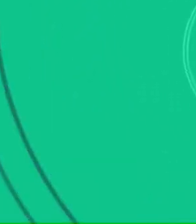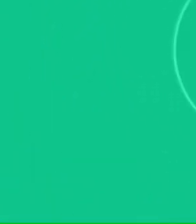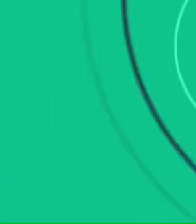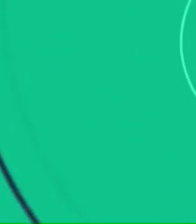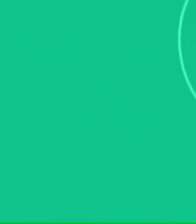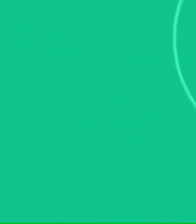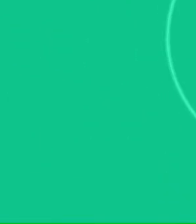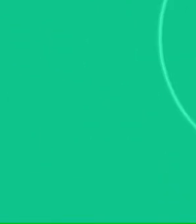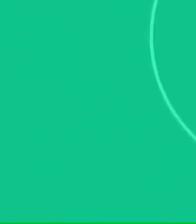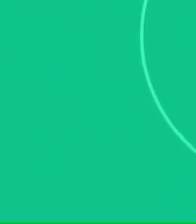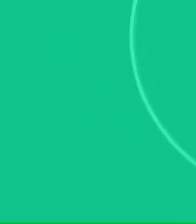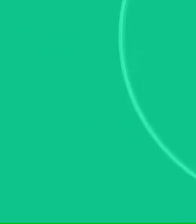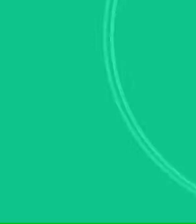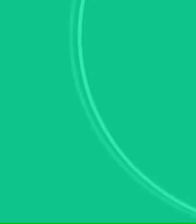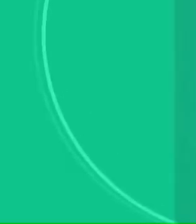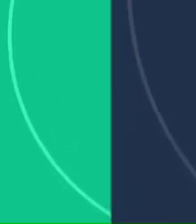Музика